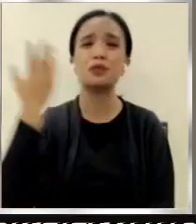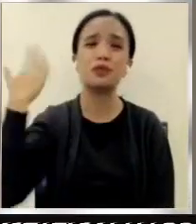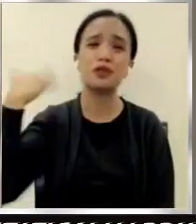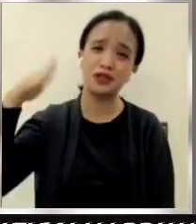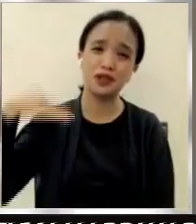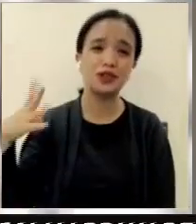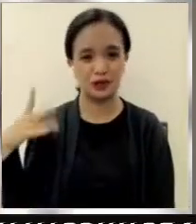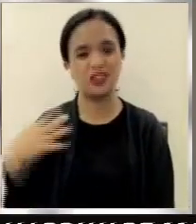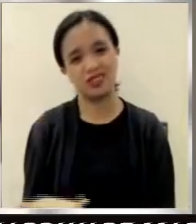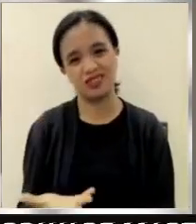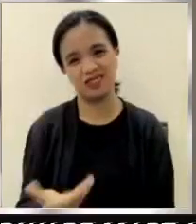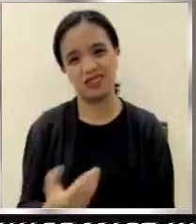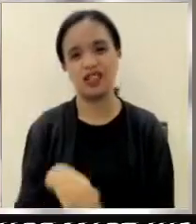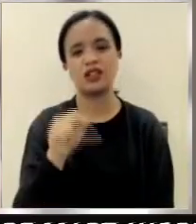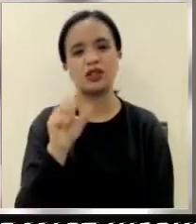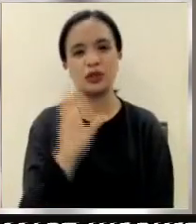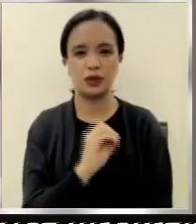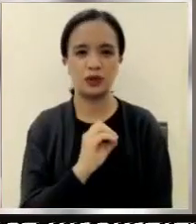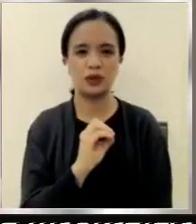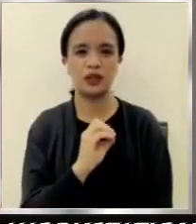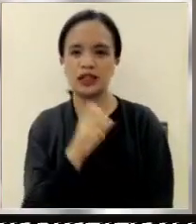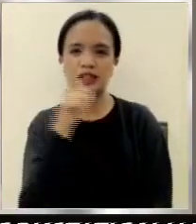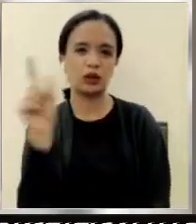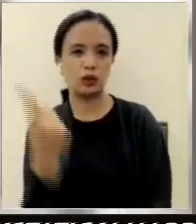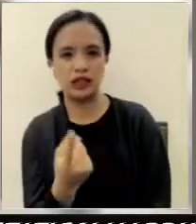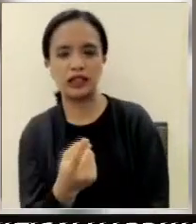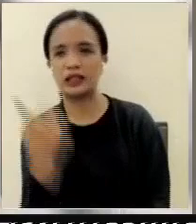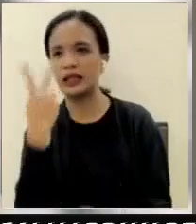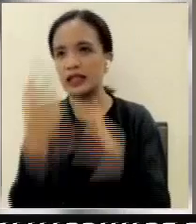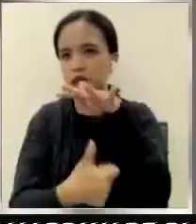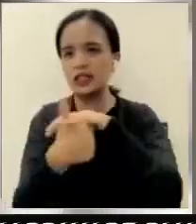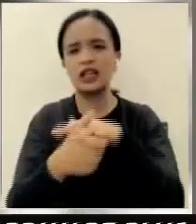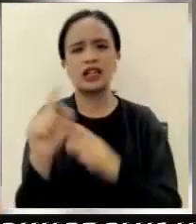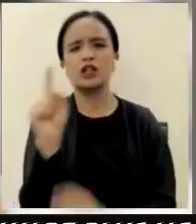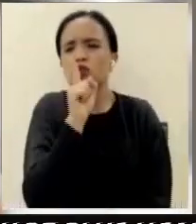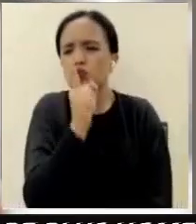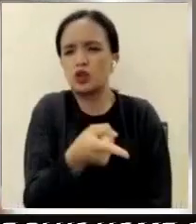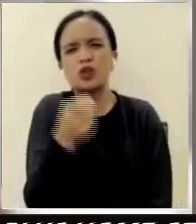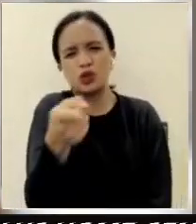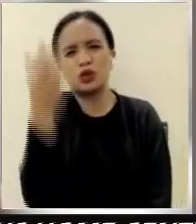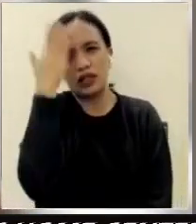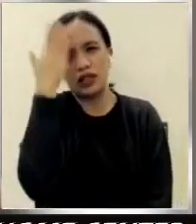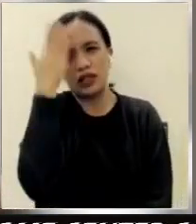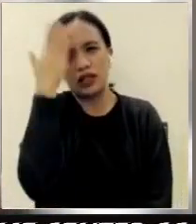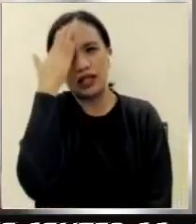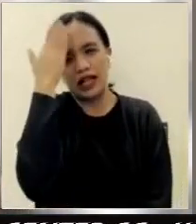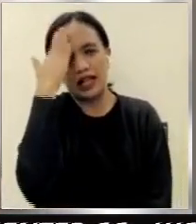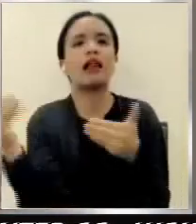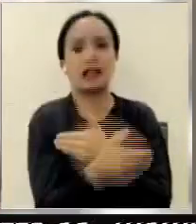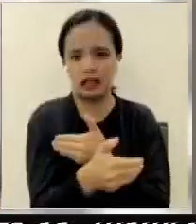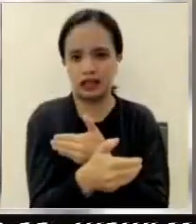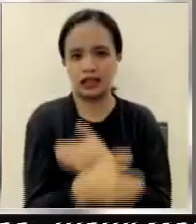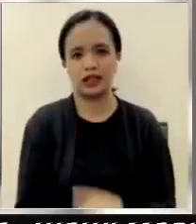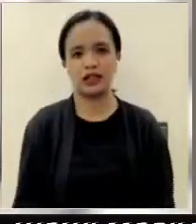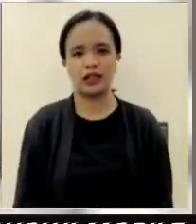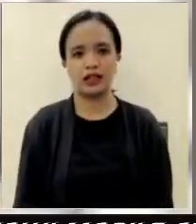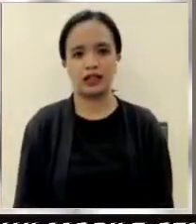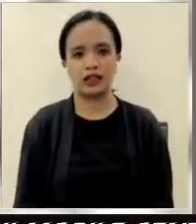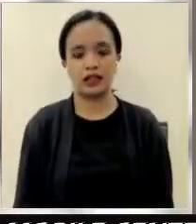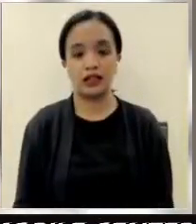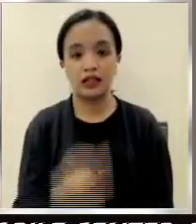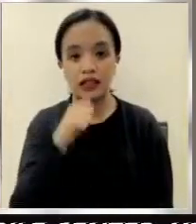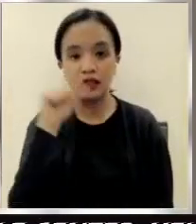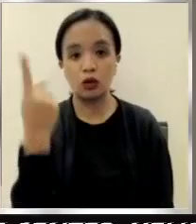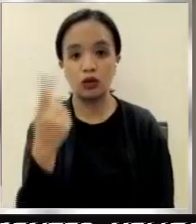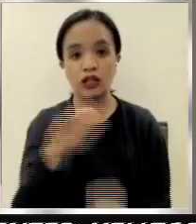parang dumaan o nagpakita lang po today. Yung talagang alam po nila in advance and talagang hindi lang mga locals pero may mga dumayo